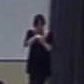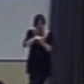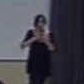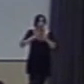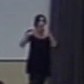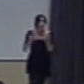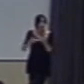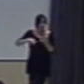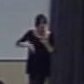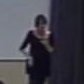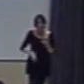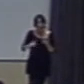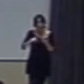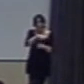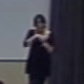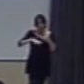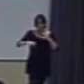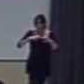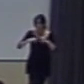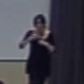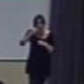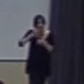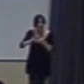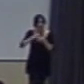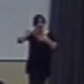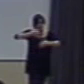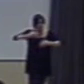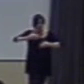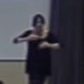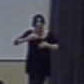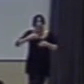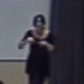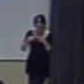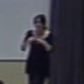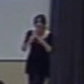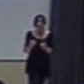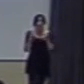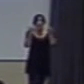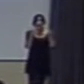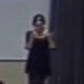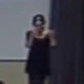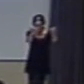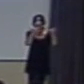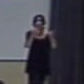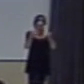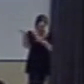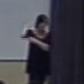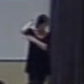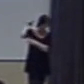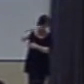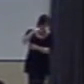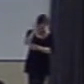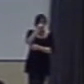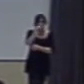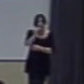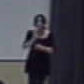la gestió de la realitat social. També els presento, els que estan al darrere no els hi veuran les cares, però almenys sabran